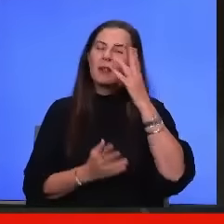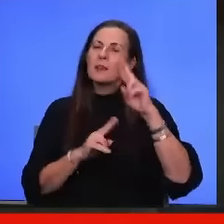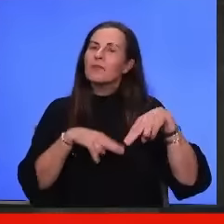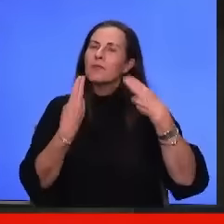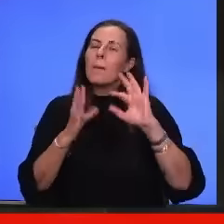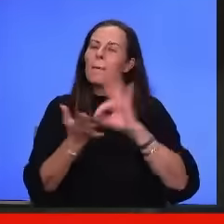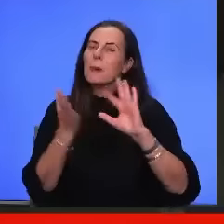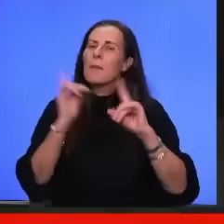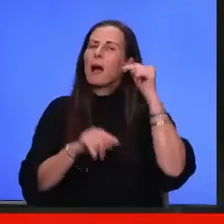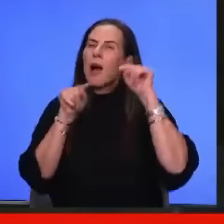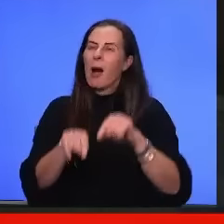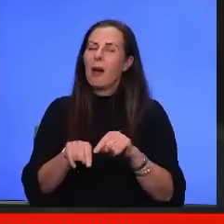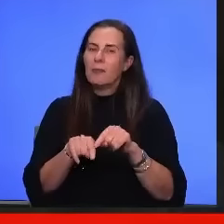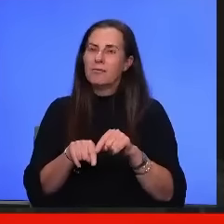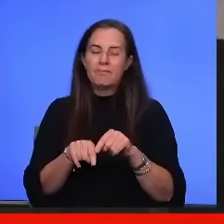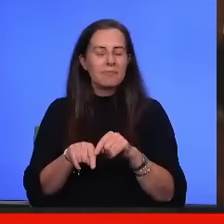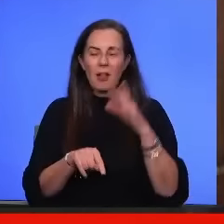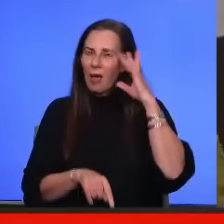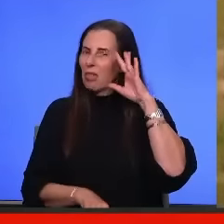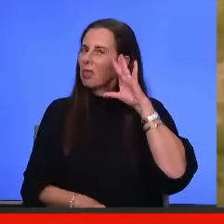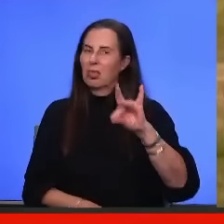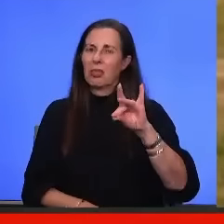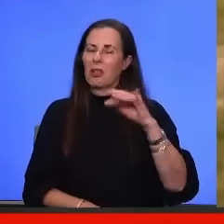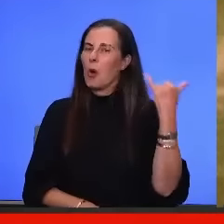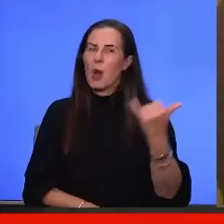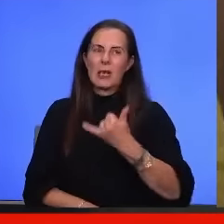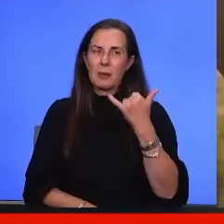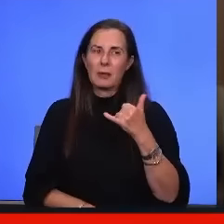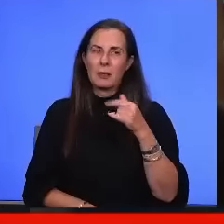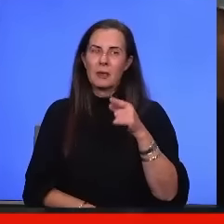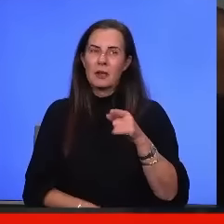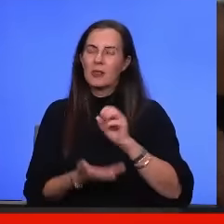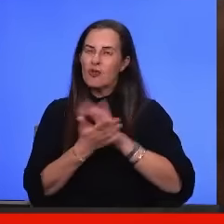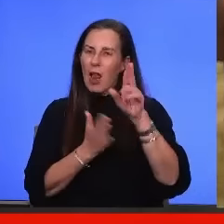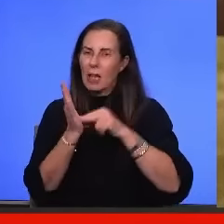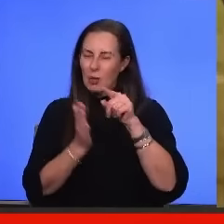את הזיכרונות שלא עזבו אותם לרגע. זה התמונה ששלחתי לאביעד.